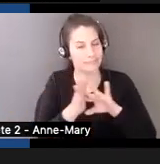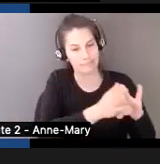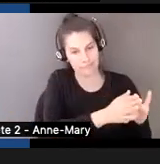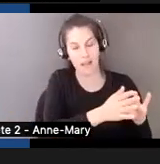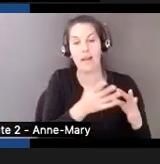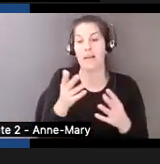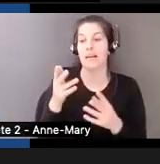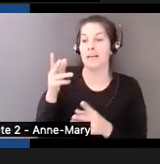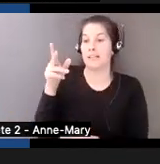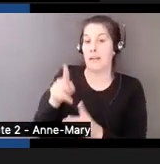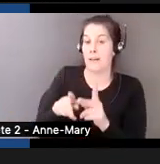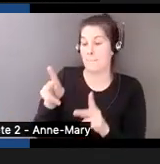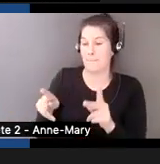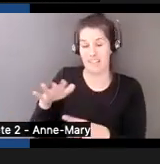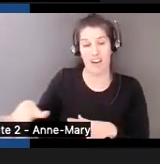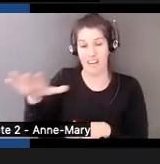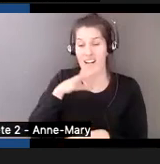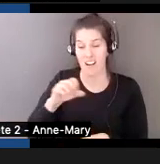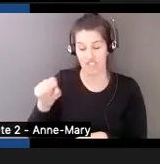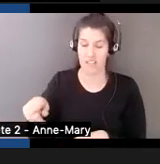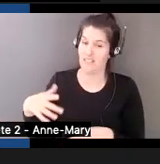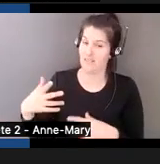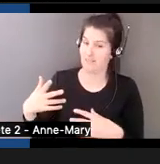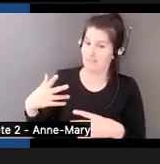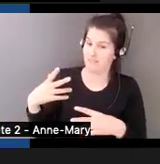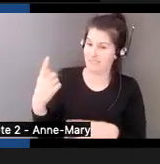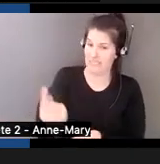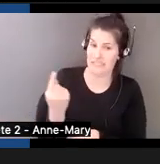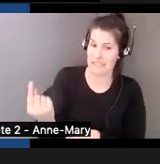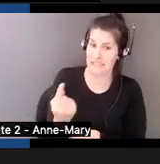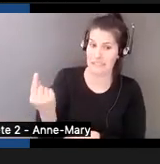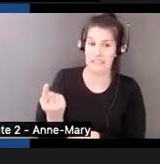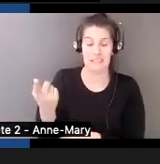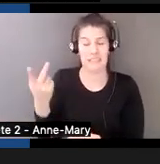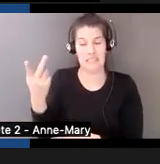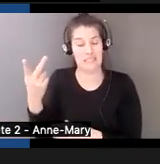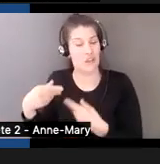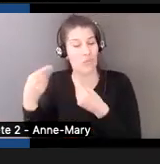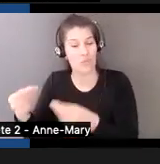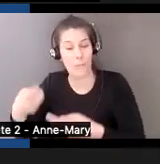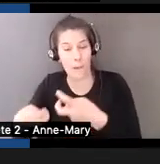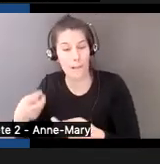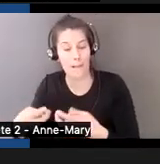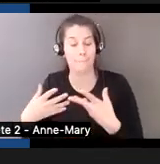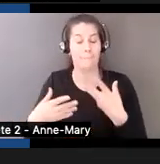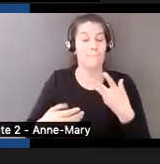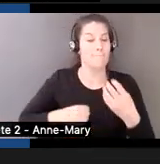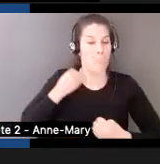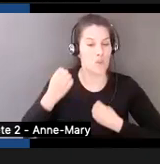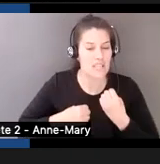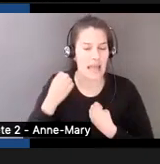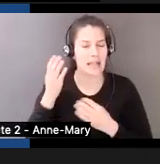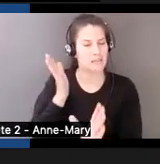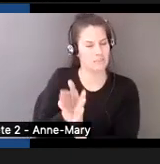atteintes vivent beaucoup d'exclusion sociale et émotionnelle et psychologique. D'accord? Sont